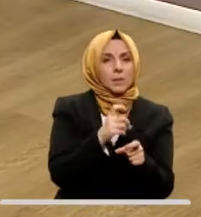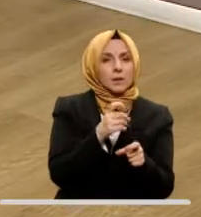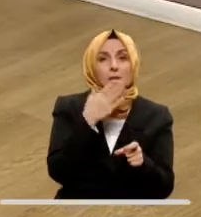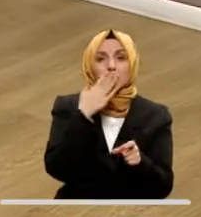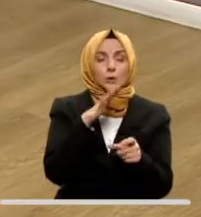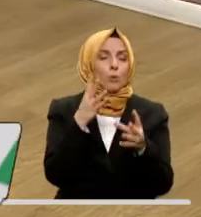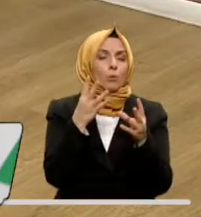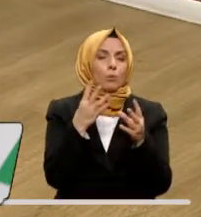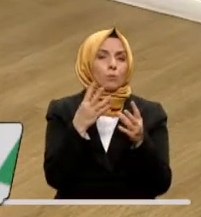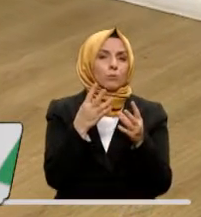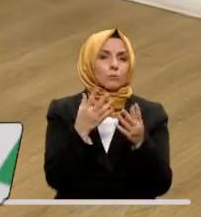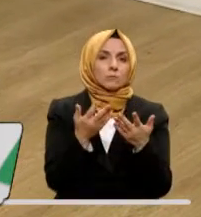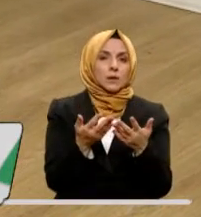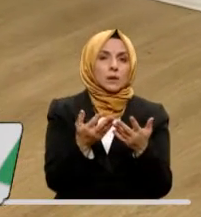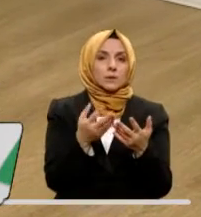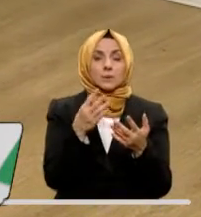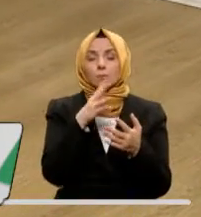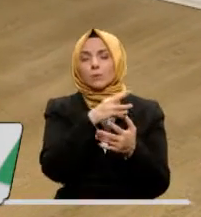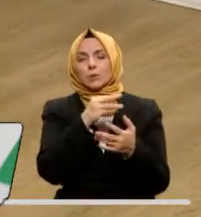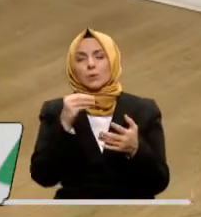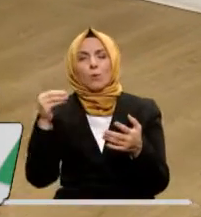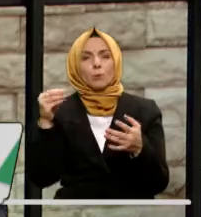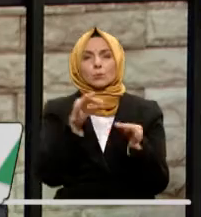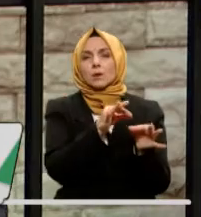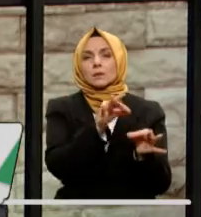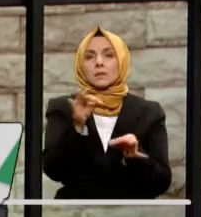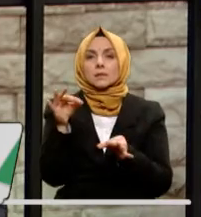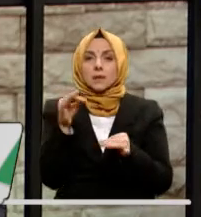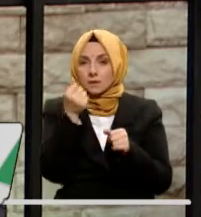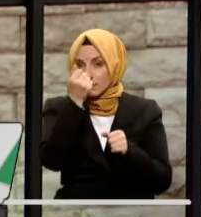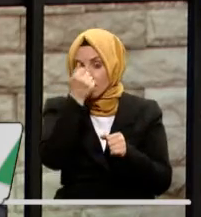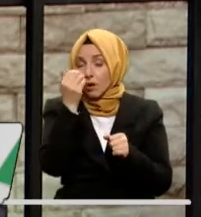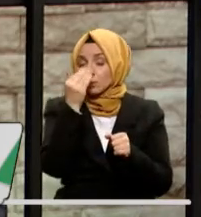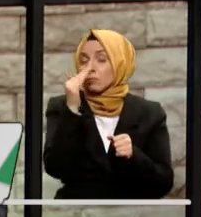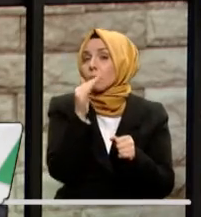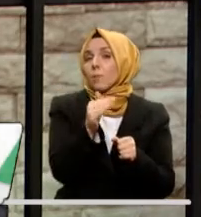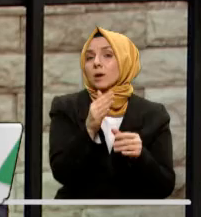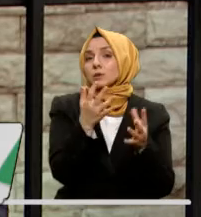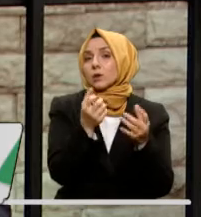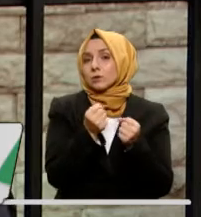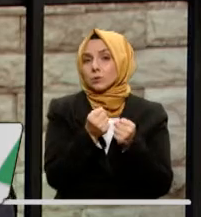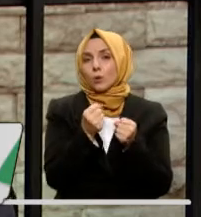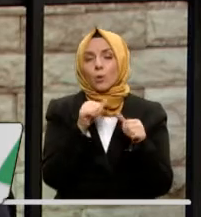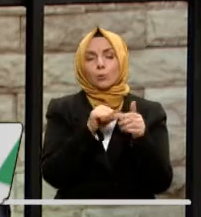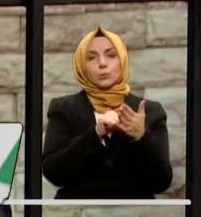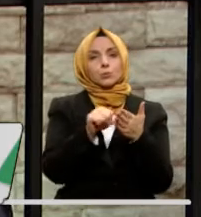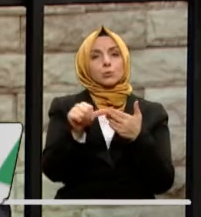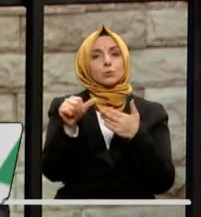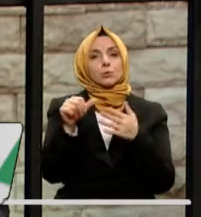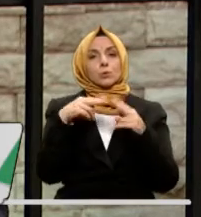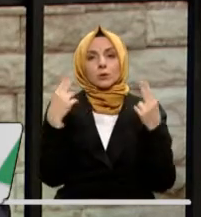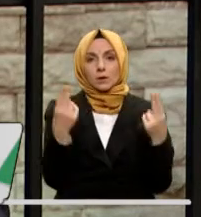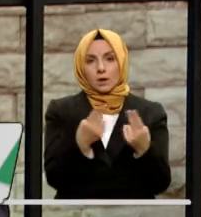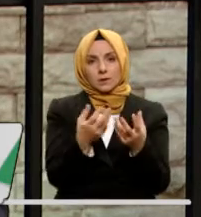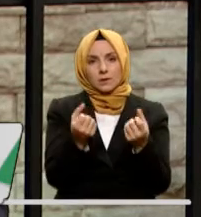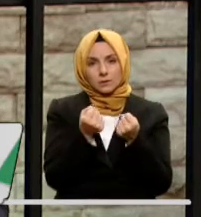yok olduğunu söyleyebiliriz milyonlarca kişiden kan bağışı alınıyor bütün dünyada ülkemizde de teorik riskler olsa